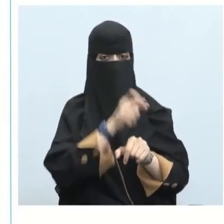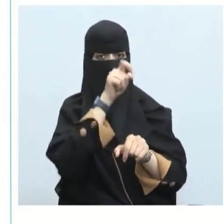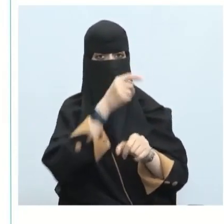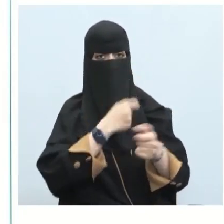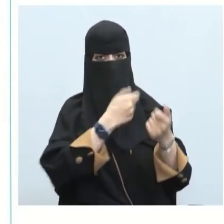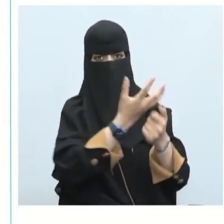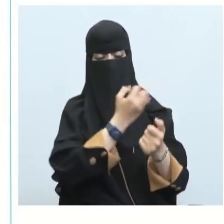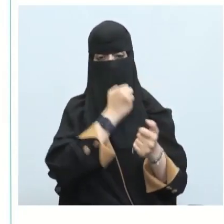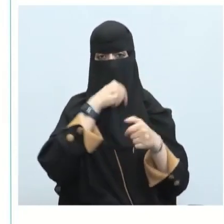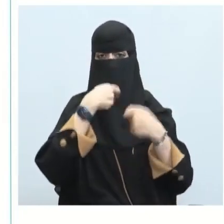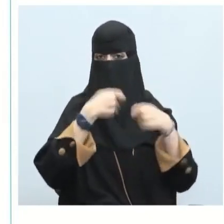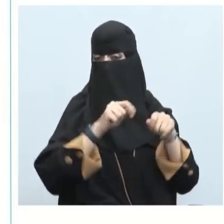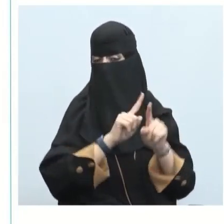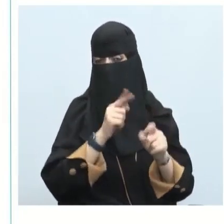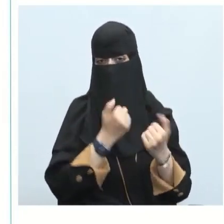متاجر